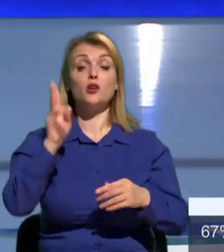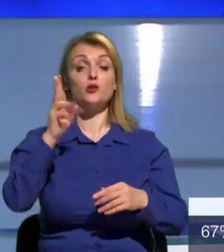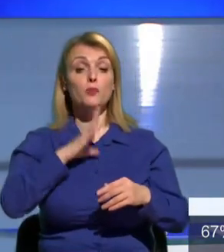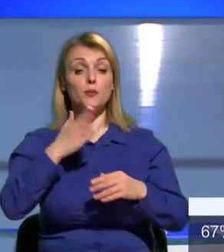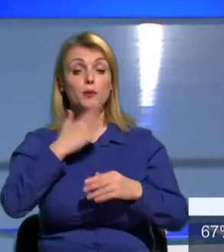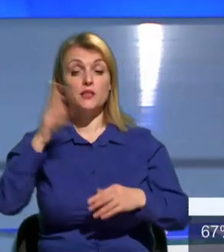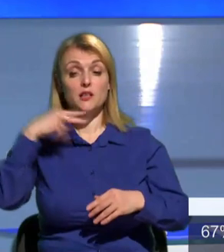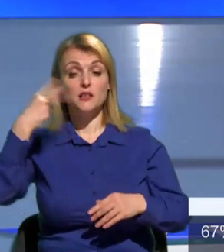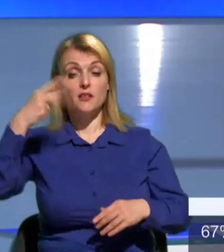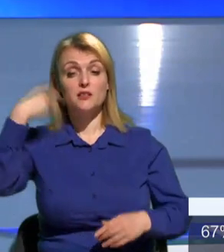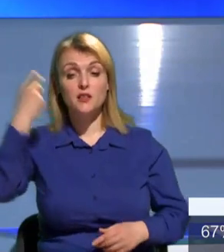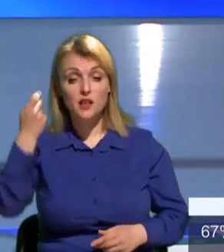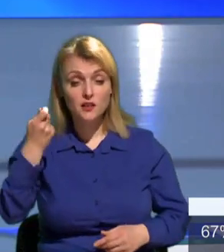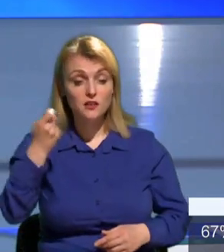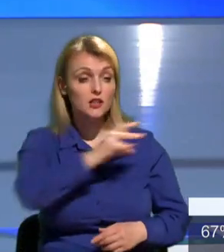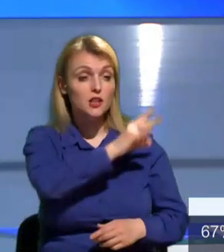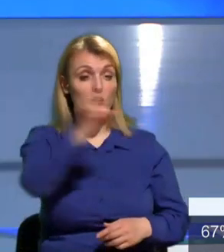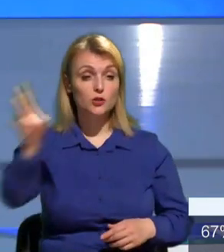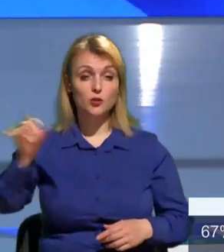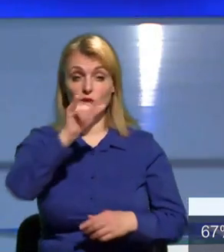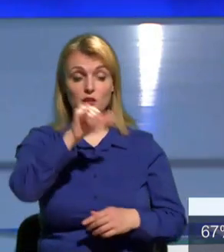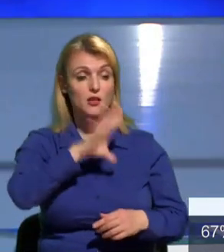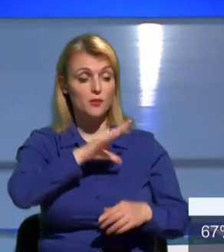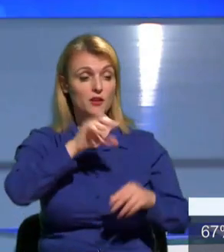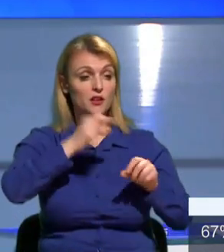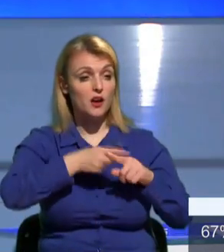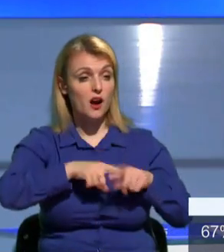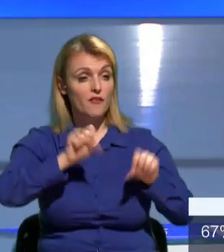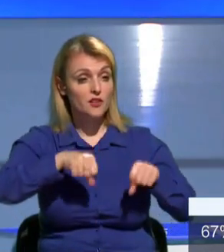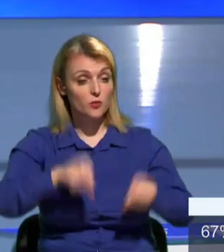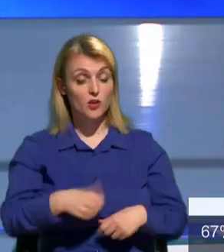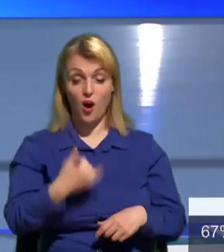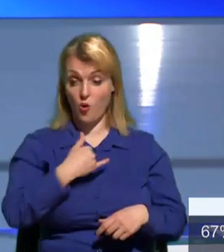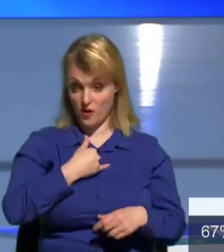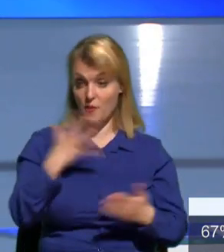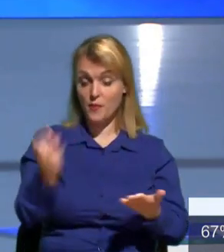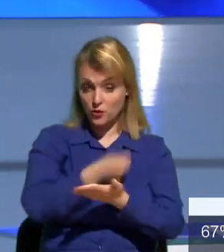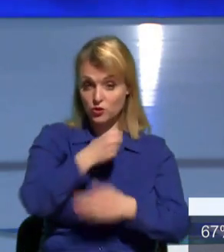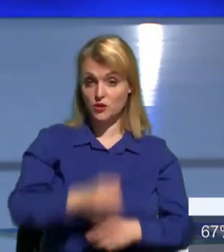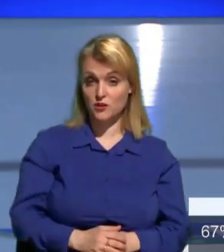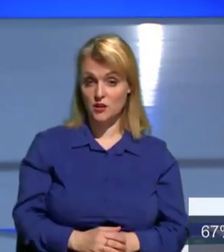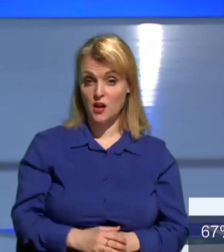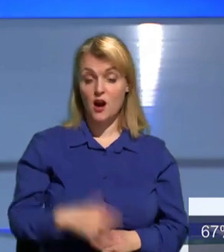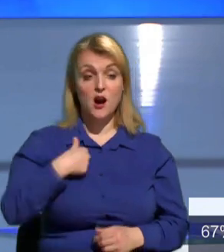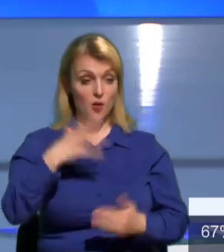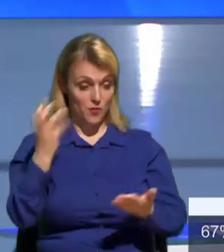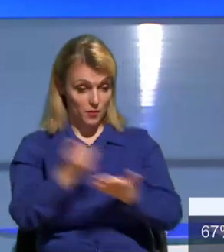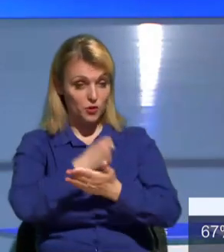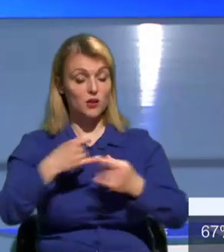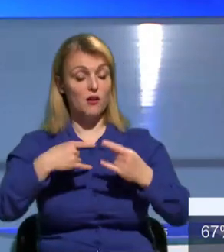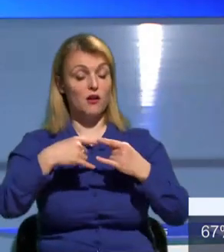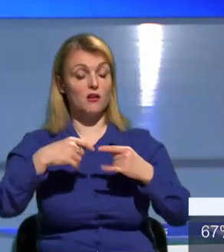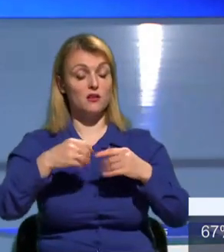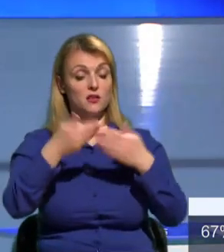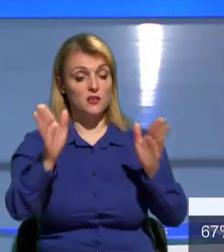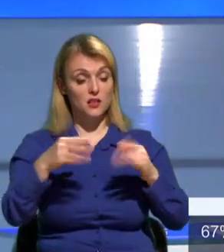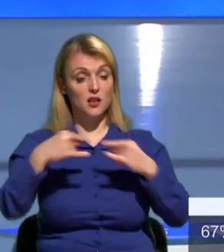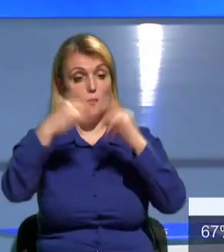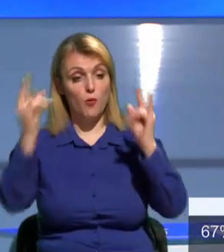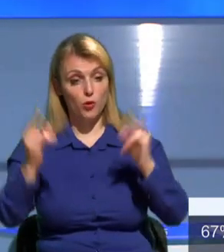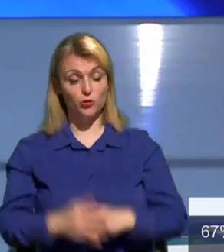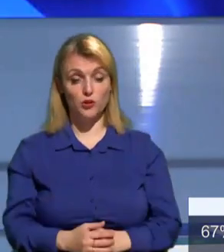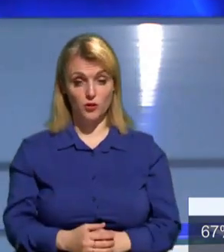din Transnistria. Și cu recunoașterea diplomilor a universităților din Transnistria. Și cu deschiderea podului la Gura Băcului. Cu rezolvarea problemelor